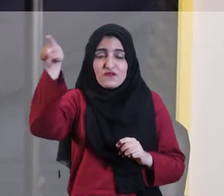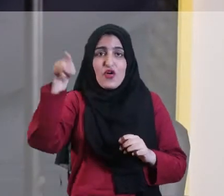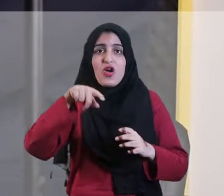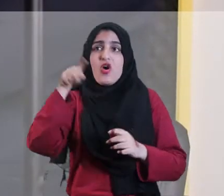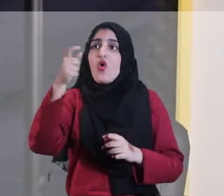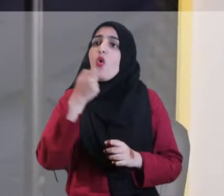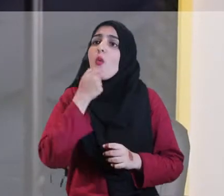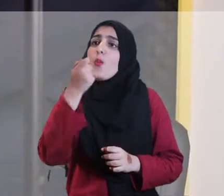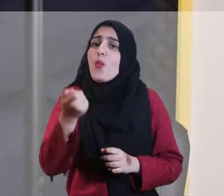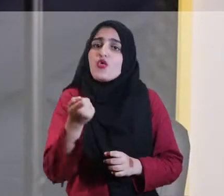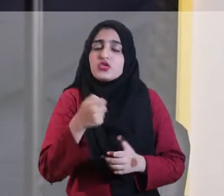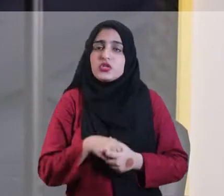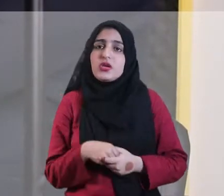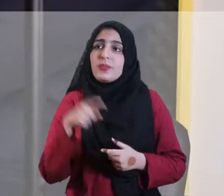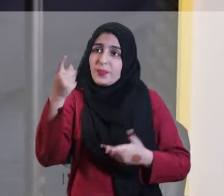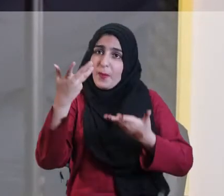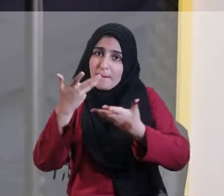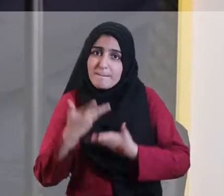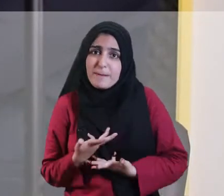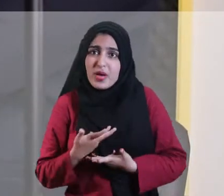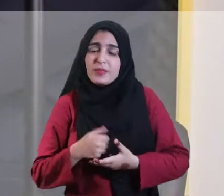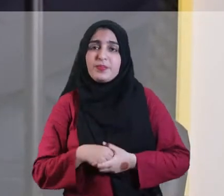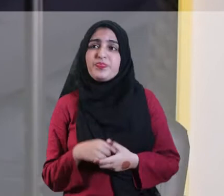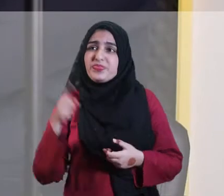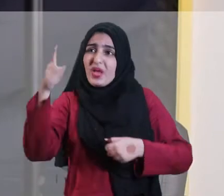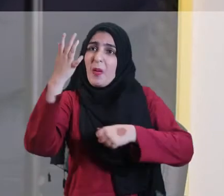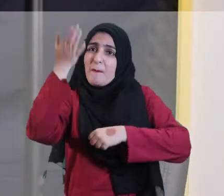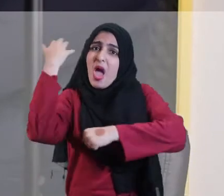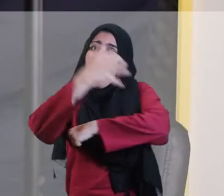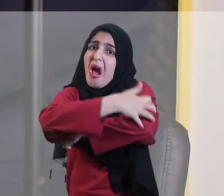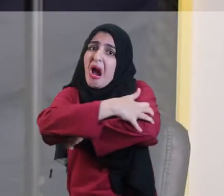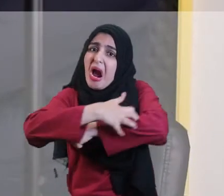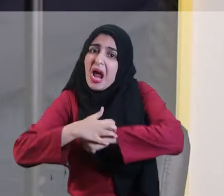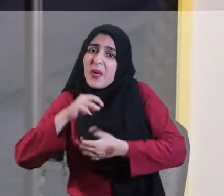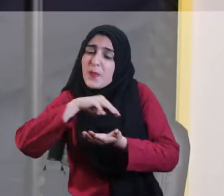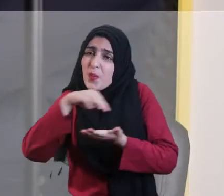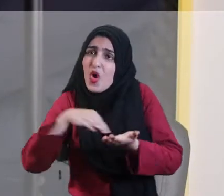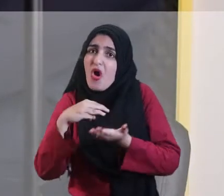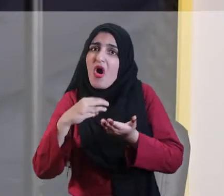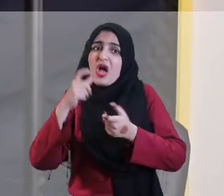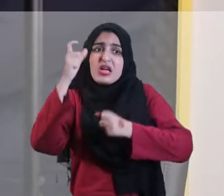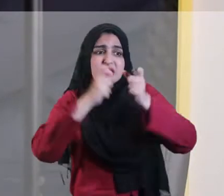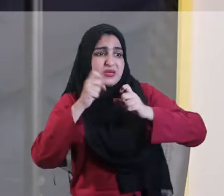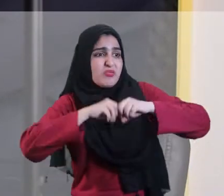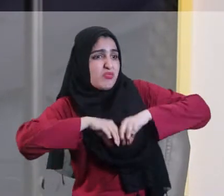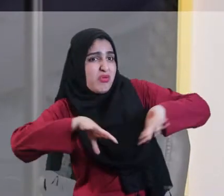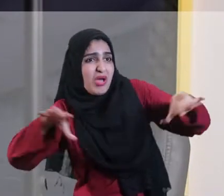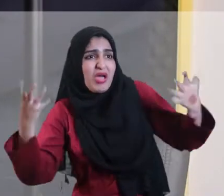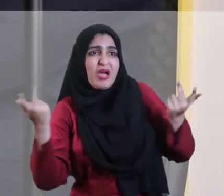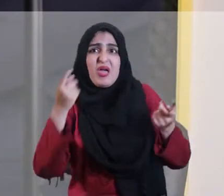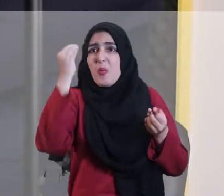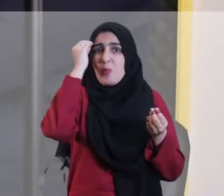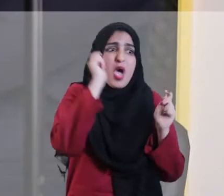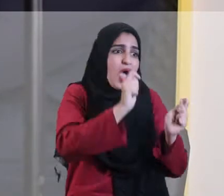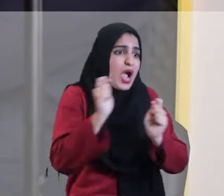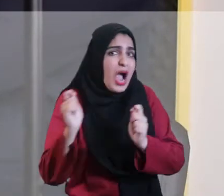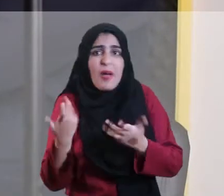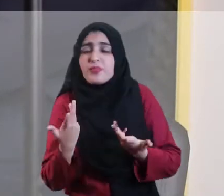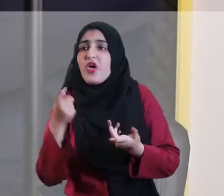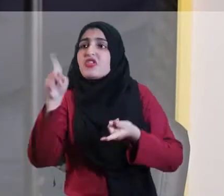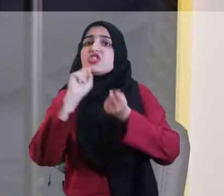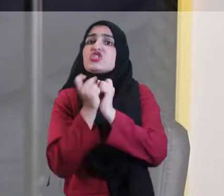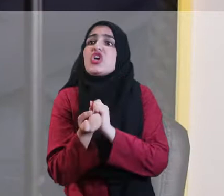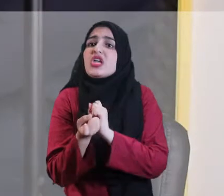गया था यह बताया कि आप मतलब था लोग हुए कुछ पता नहीं कौन